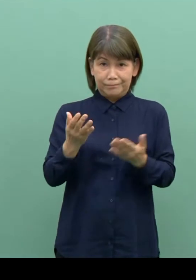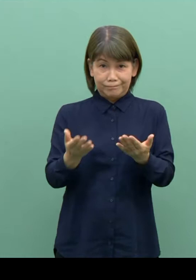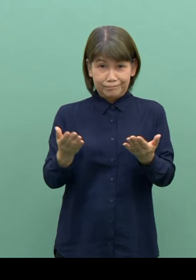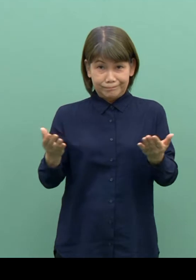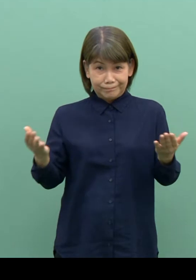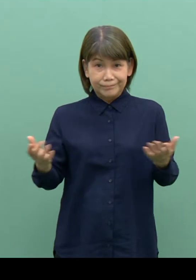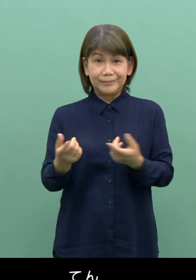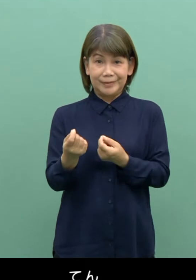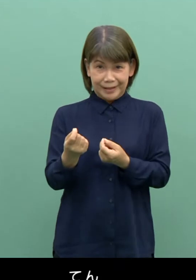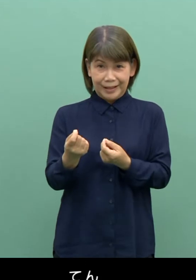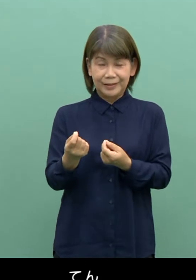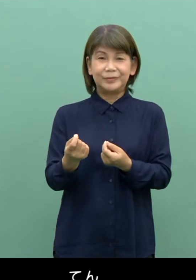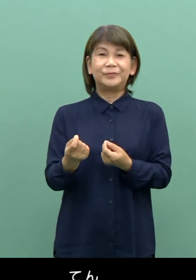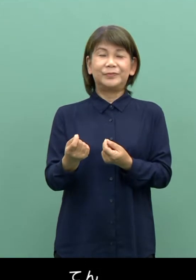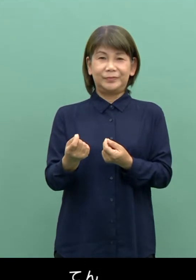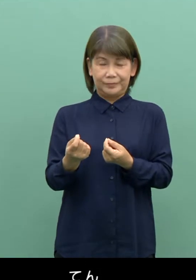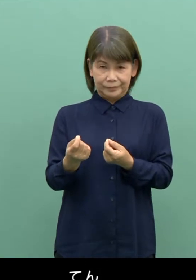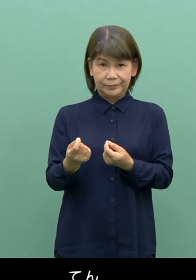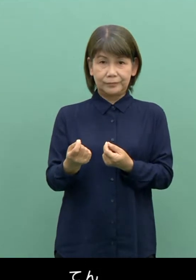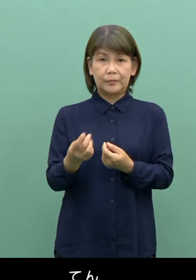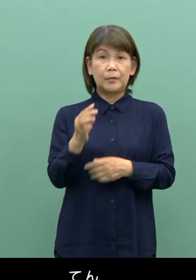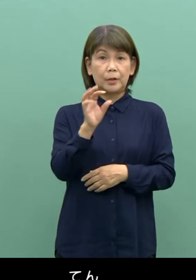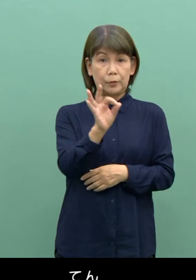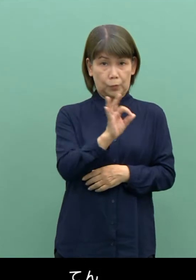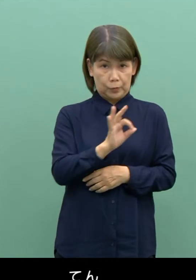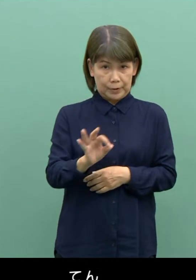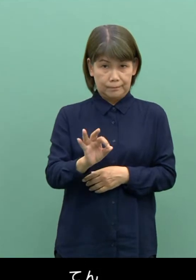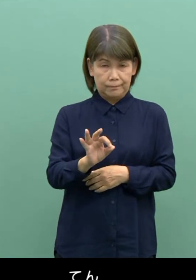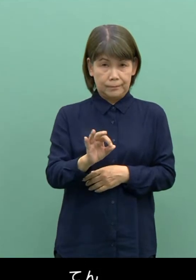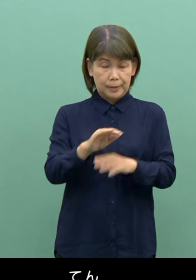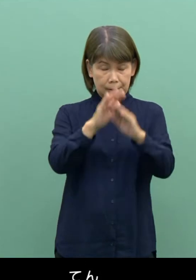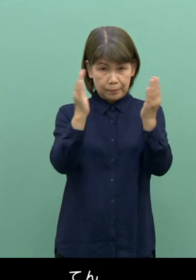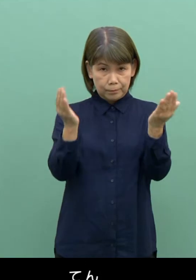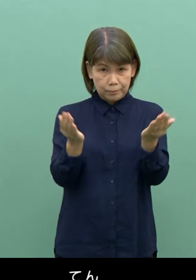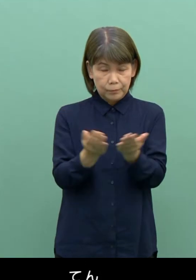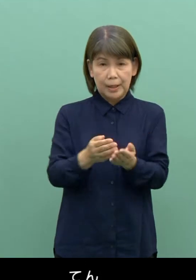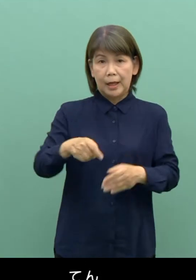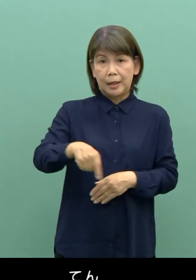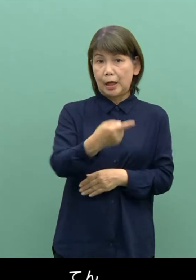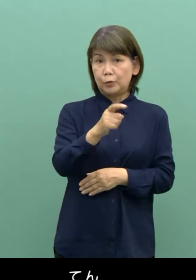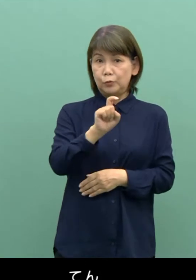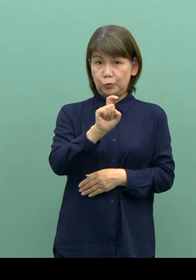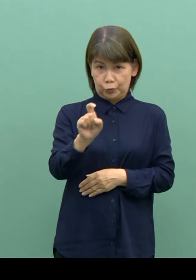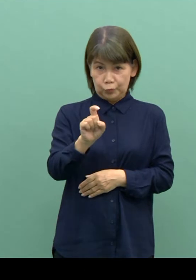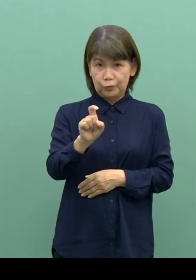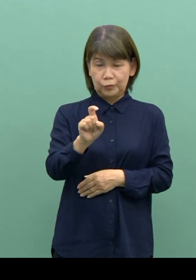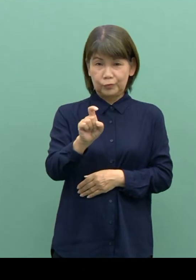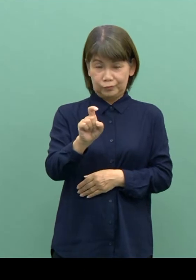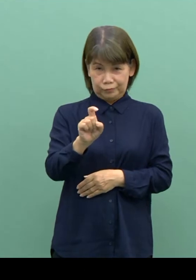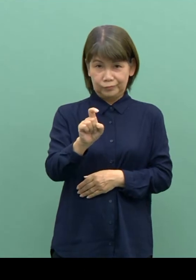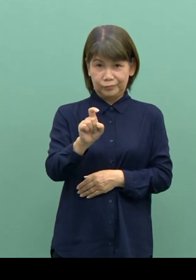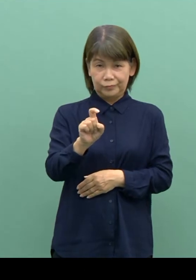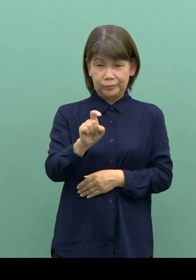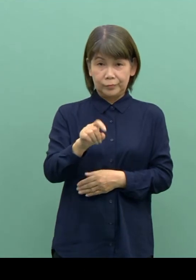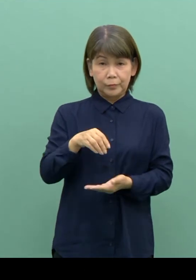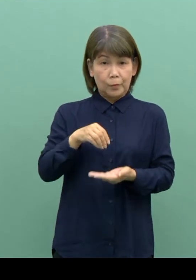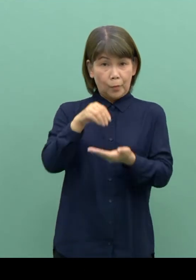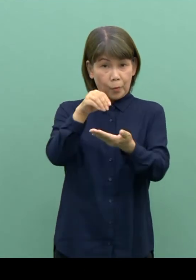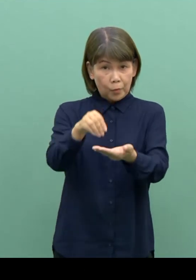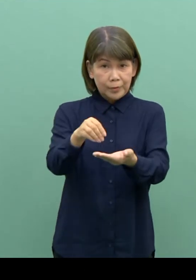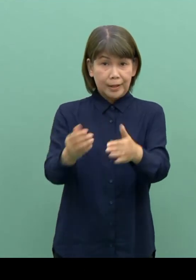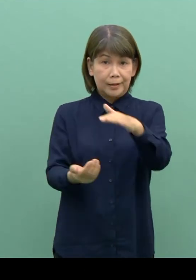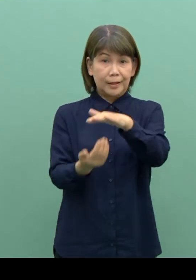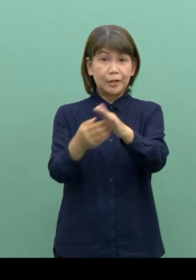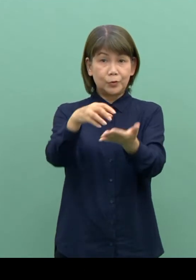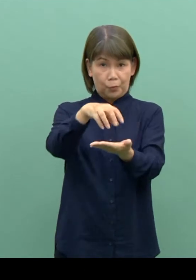まったようですね。 はい、各部門合わせて110点の応募がありました。長崎手土産大